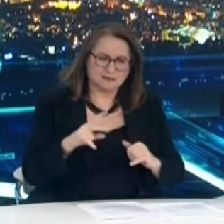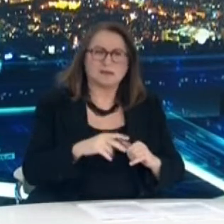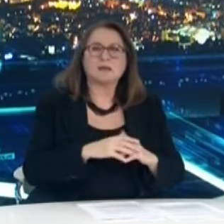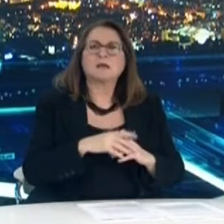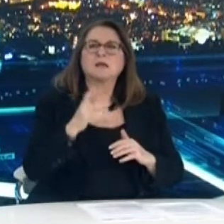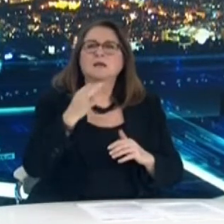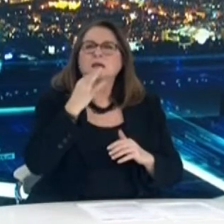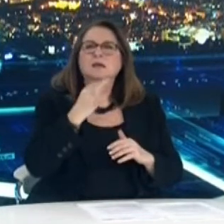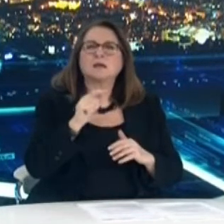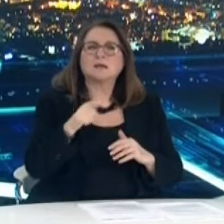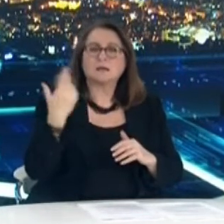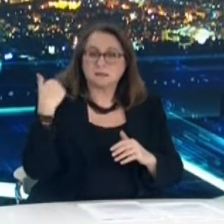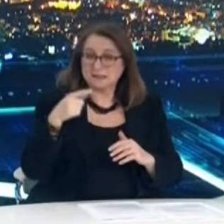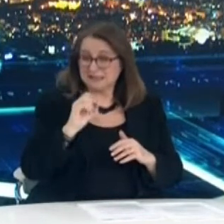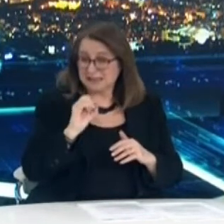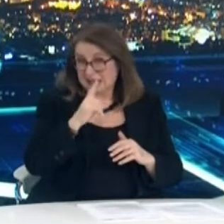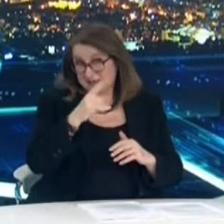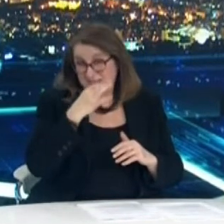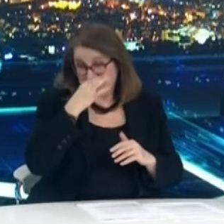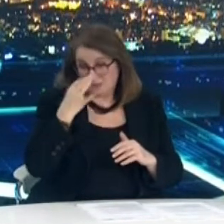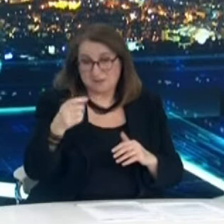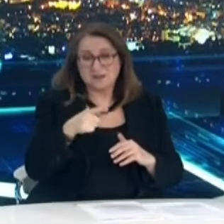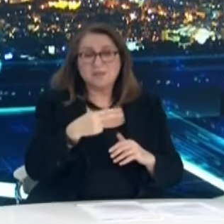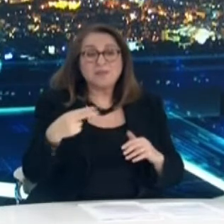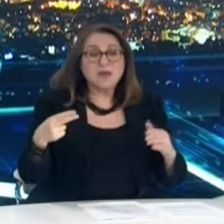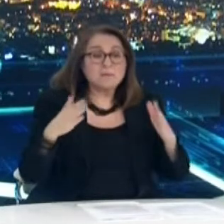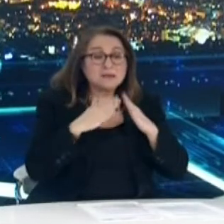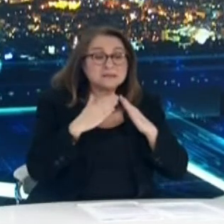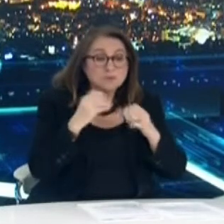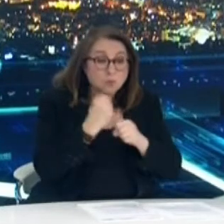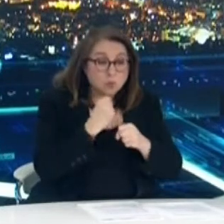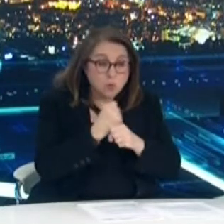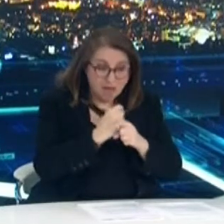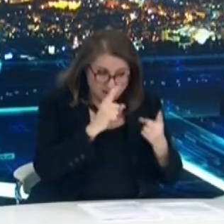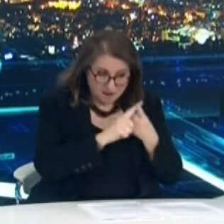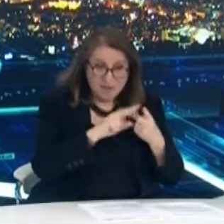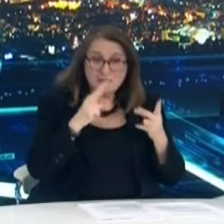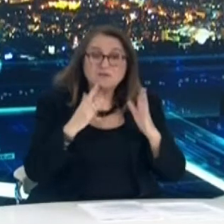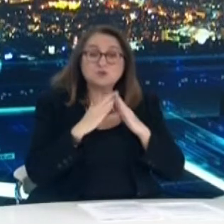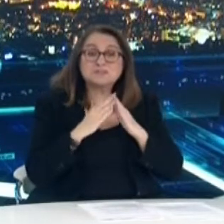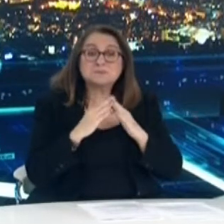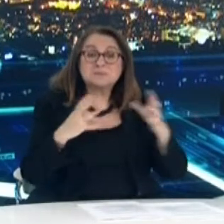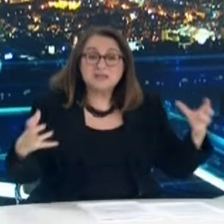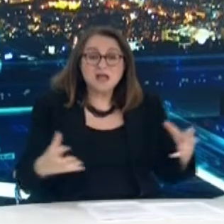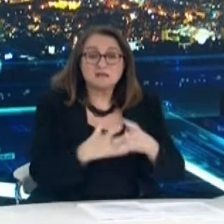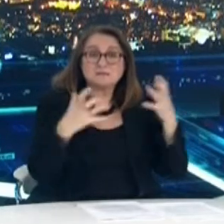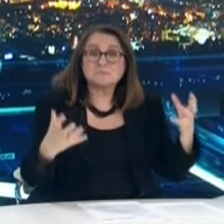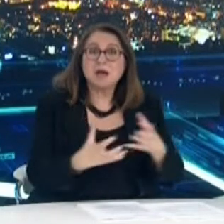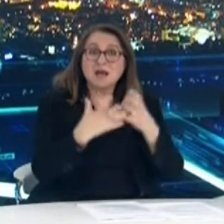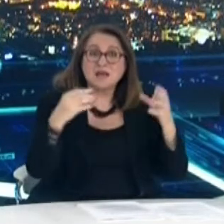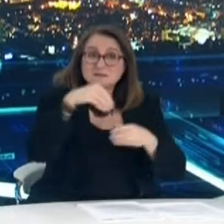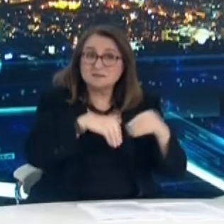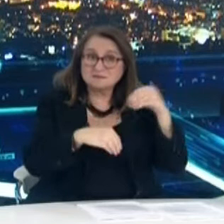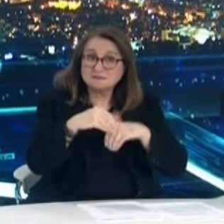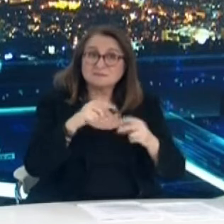μαζί με τις συνάξεις στα σπίτια αποτελούν βασικές αιτίες εξάπλωσης της πανδημίας στις τελευταίες εβδομάδες. Θέλω να ρωτήσω εσάς αλλά και την